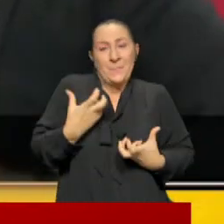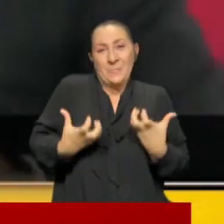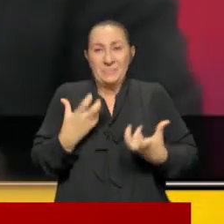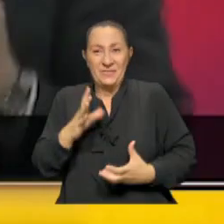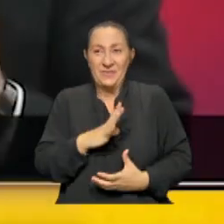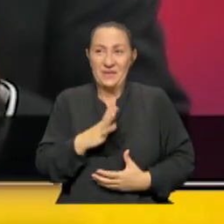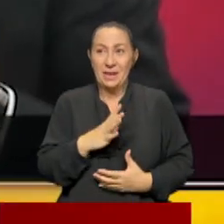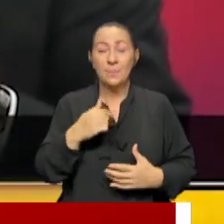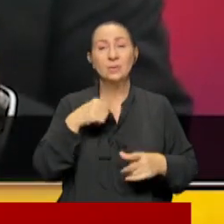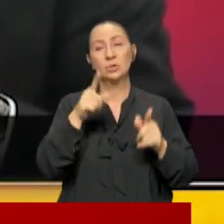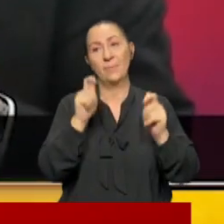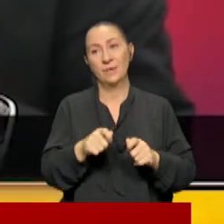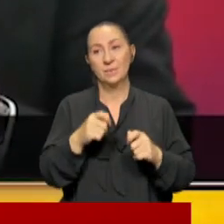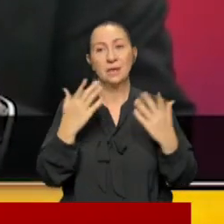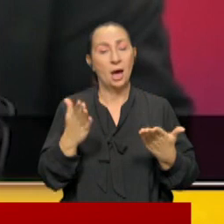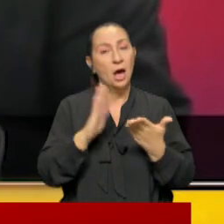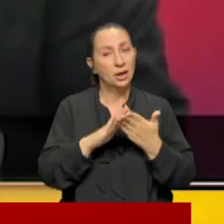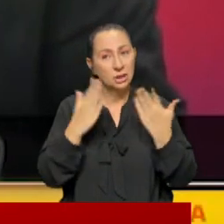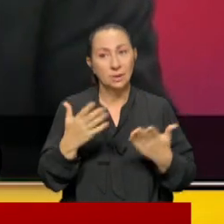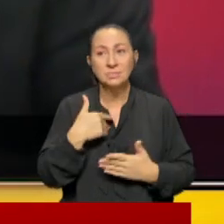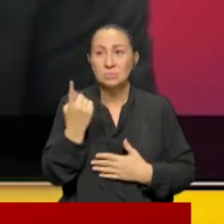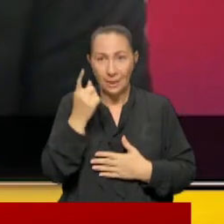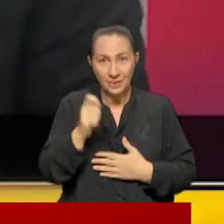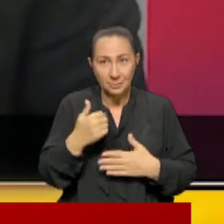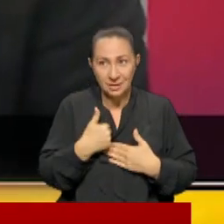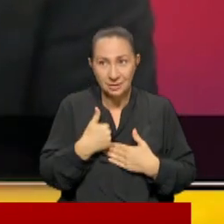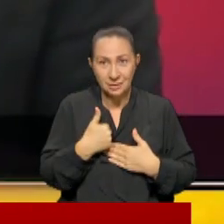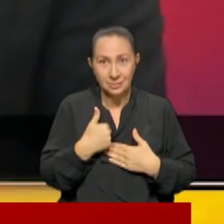kıpırım. Ben şunu yaptım. Ya arkadaşlar, biz bir şey yaptık mı?